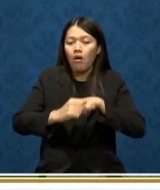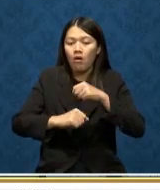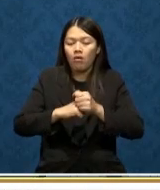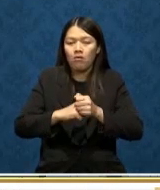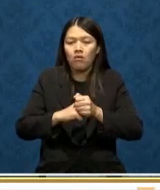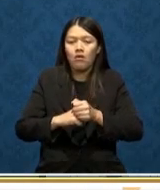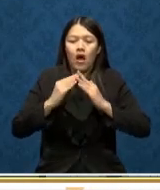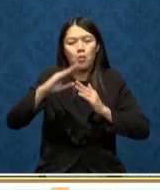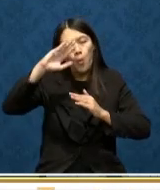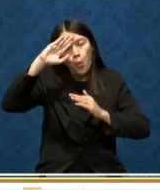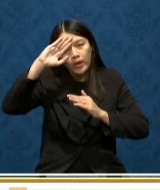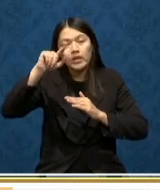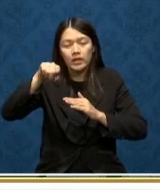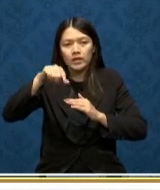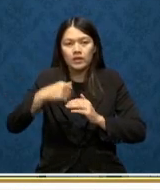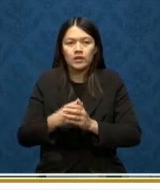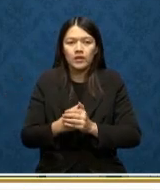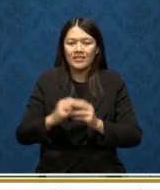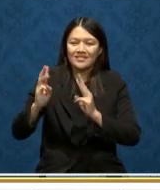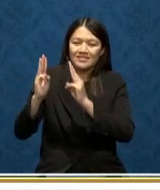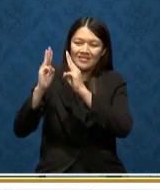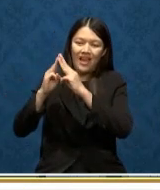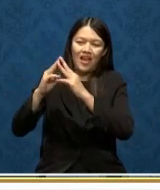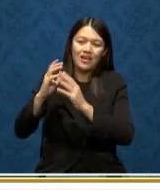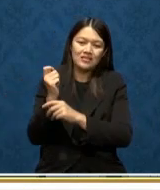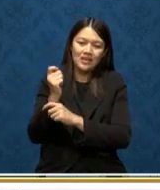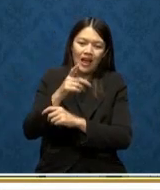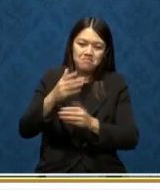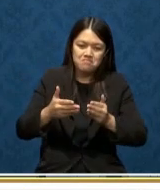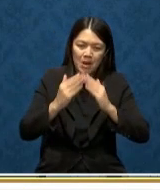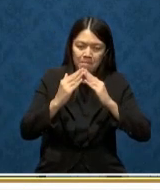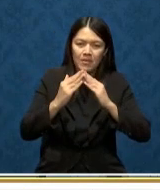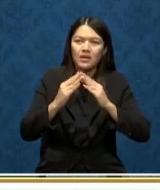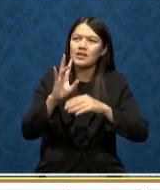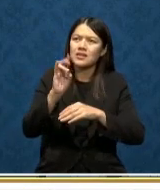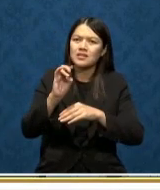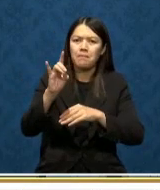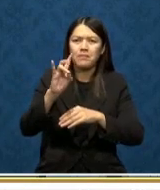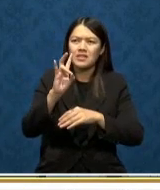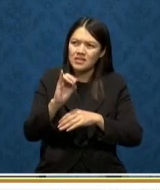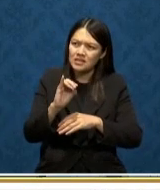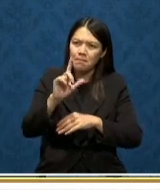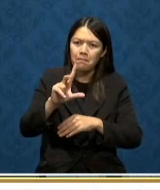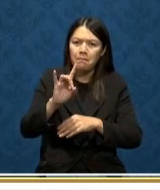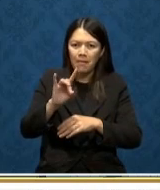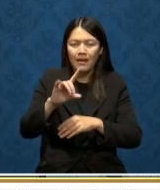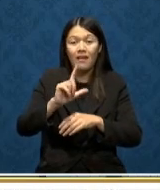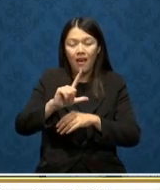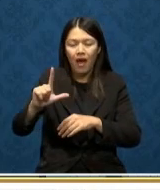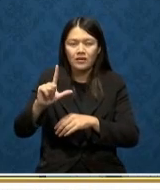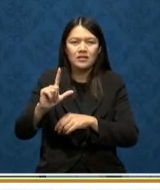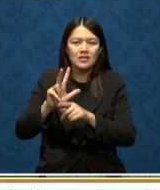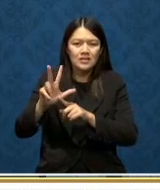รางอาคารผปุ่ยนอกโยทำสัญญากับผู้รบจ้างในวังเงิน 78 ล้านบาทเมื่วัที่ 23 กัยายน 2565